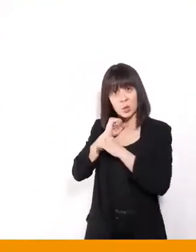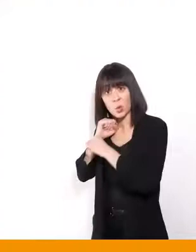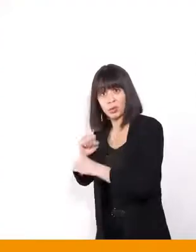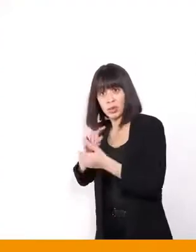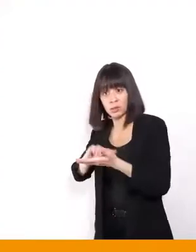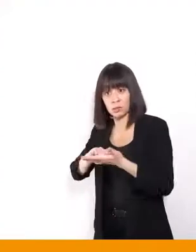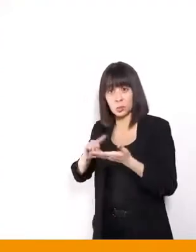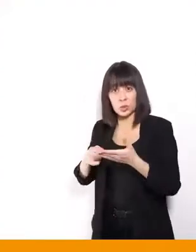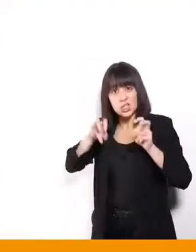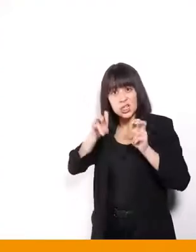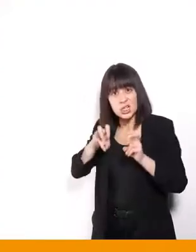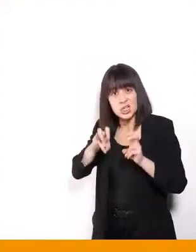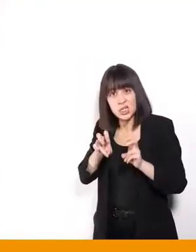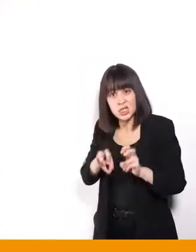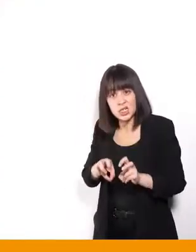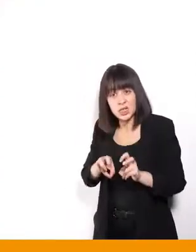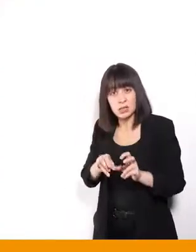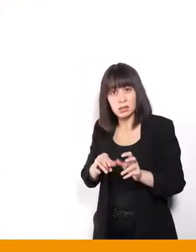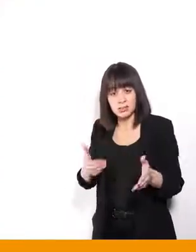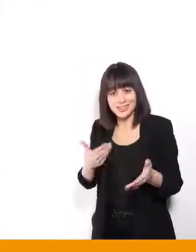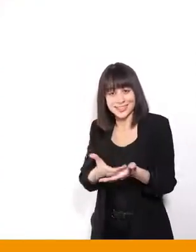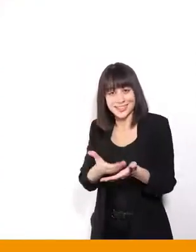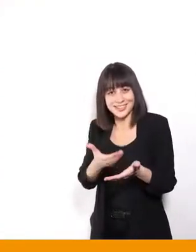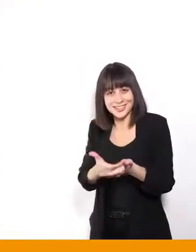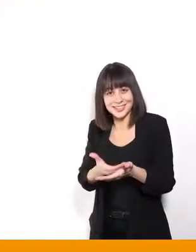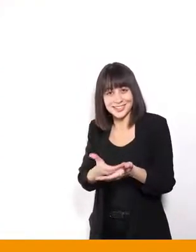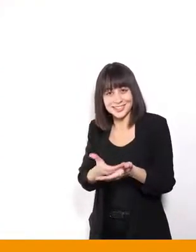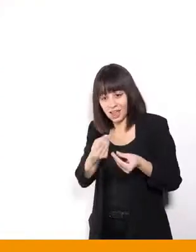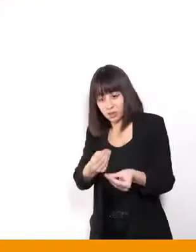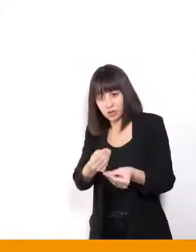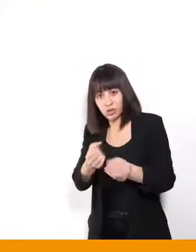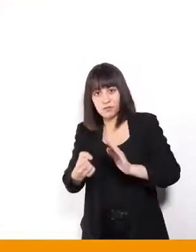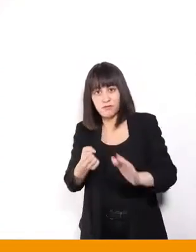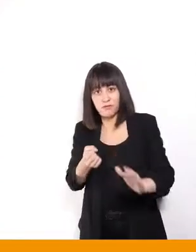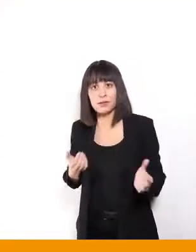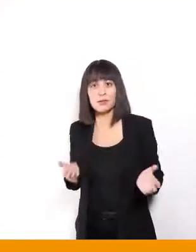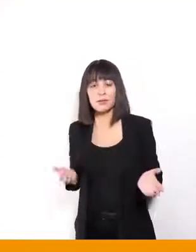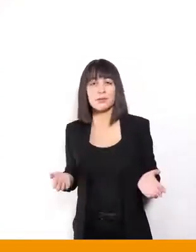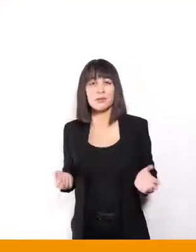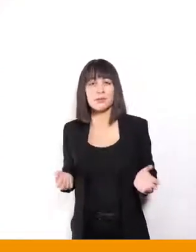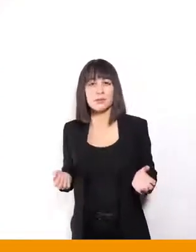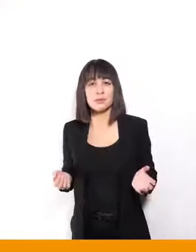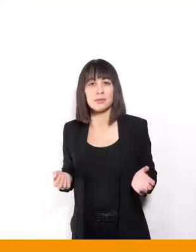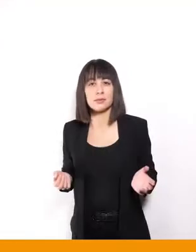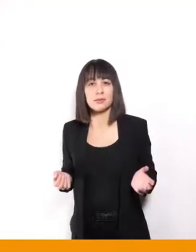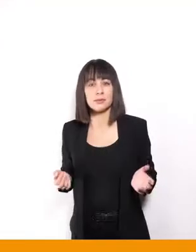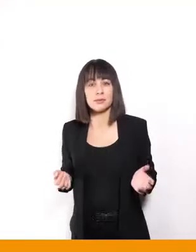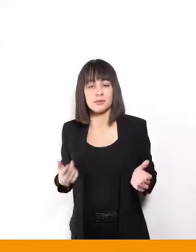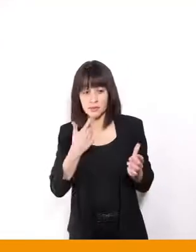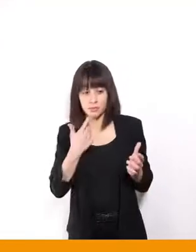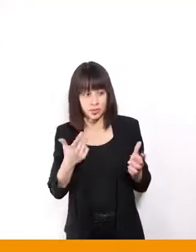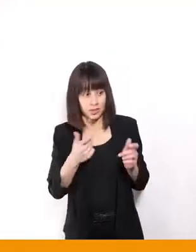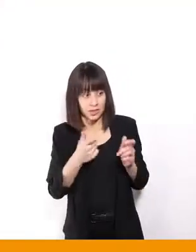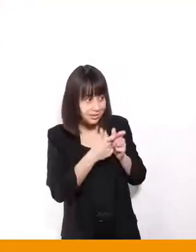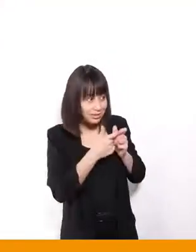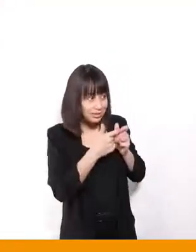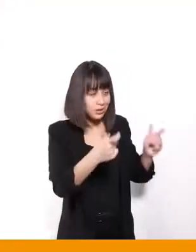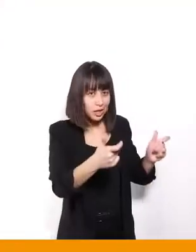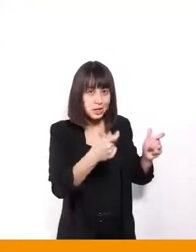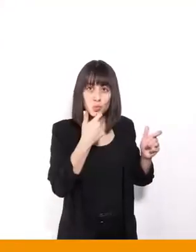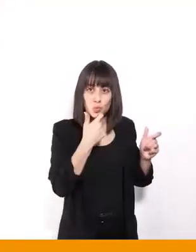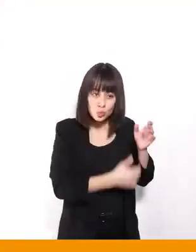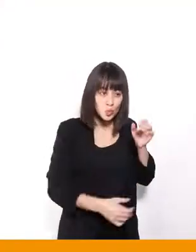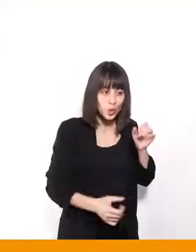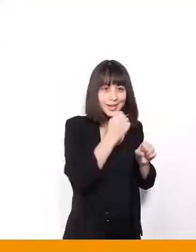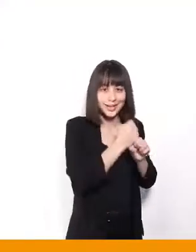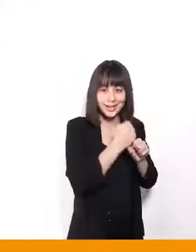constituent un frein énorme au développement de bonnes structures d'accueil,